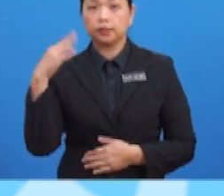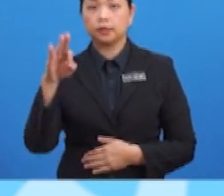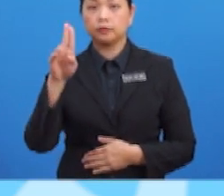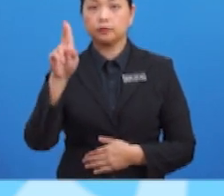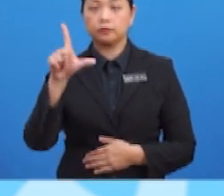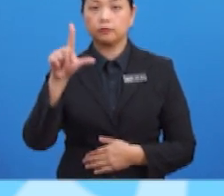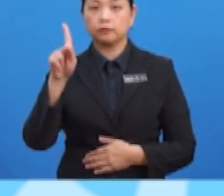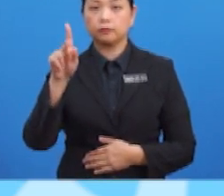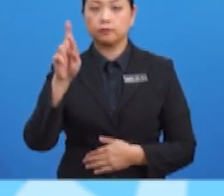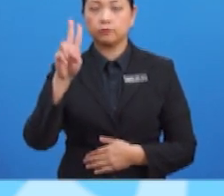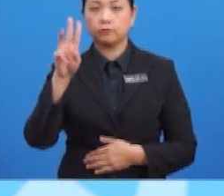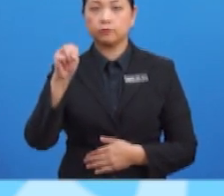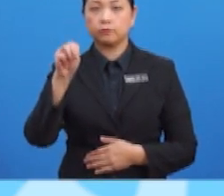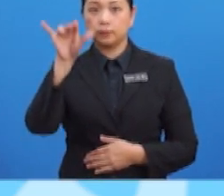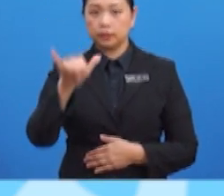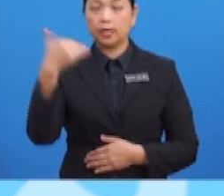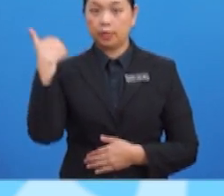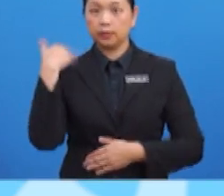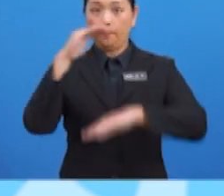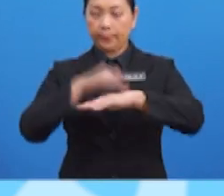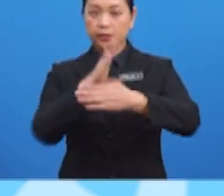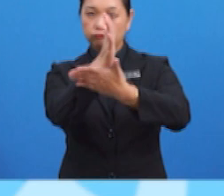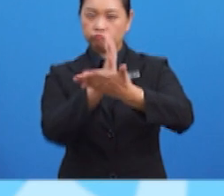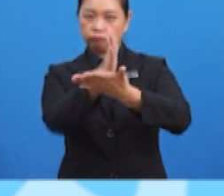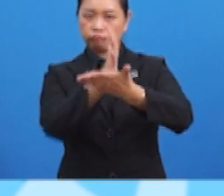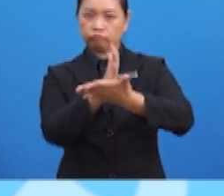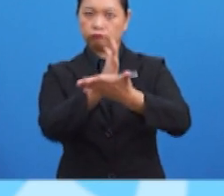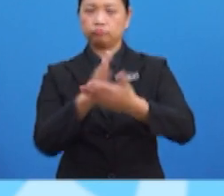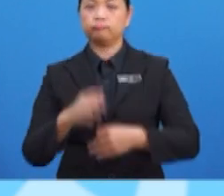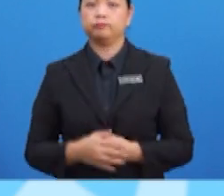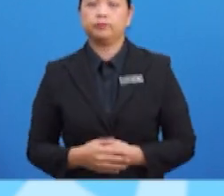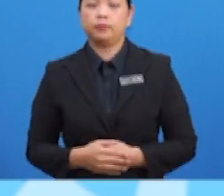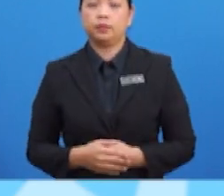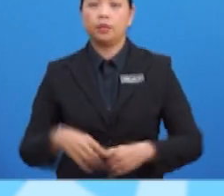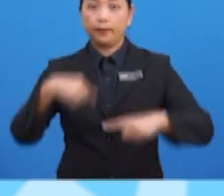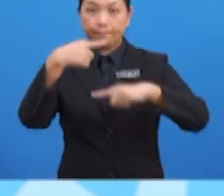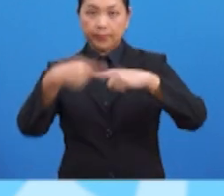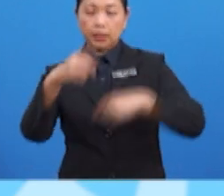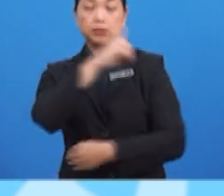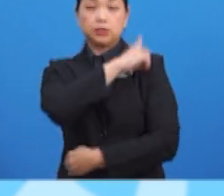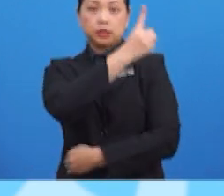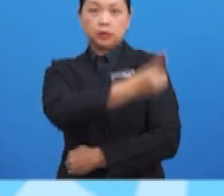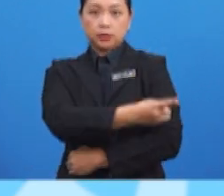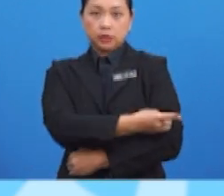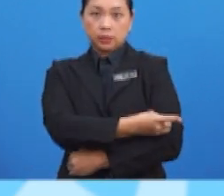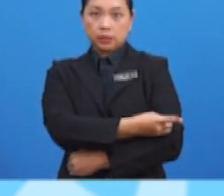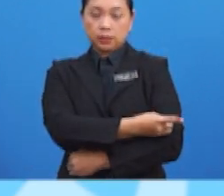yang berada pada bahagian tengah. Apabila daya dikenakan